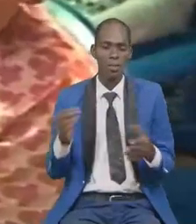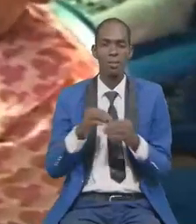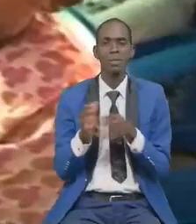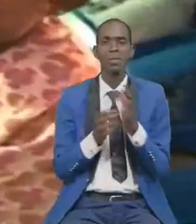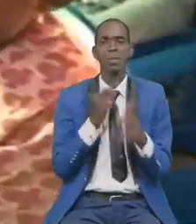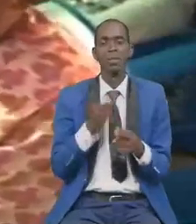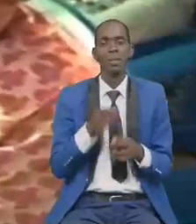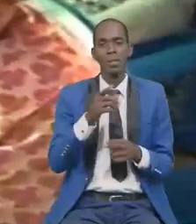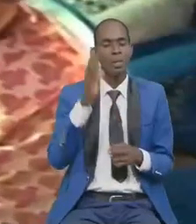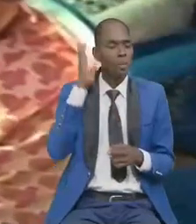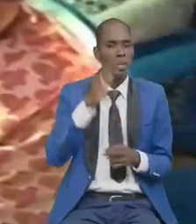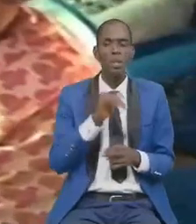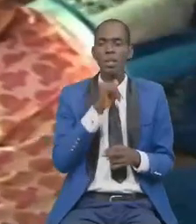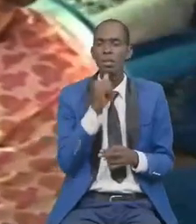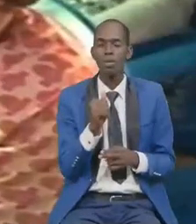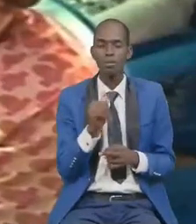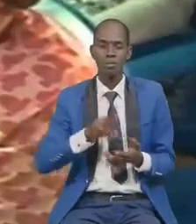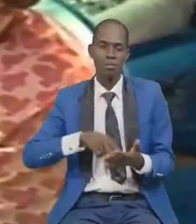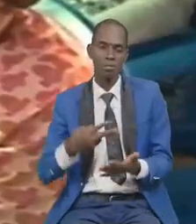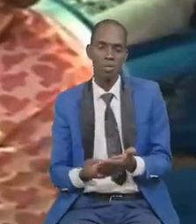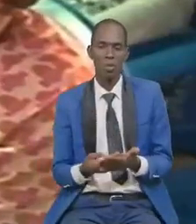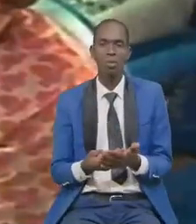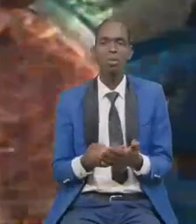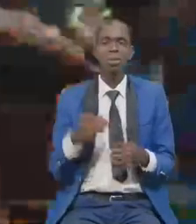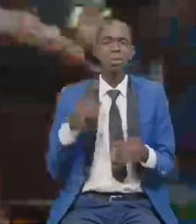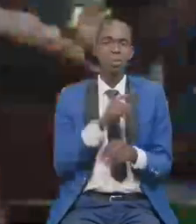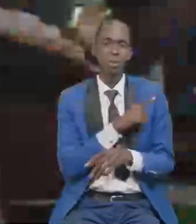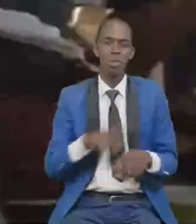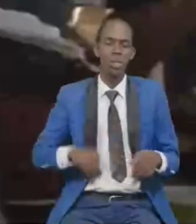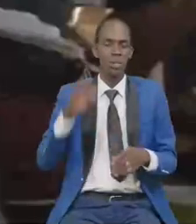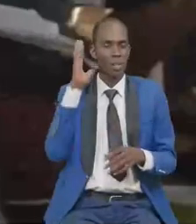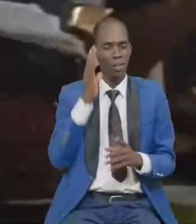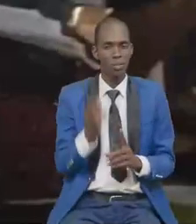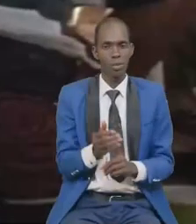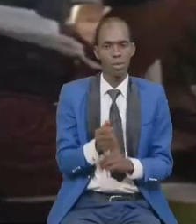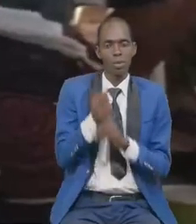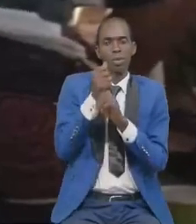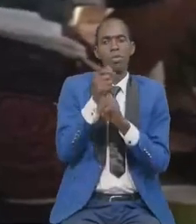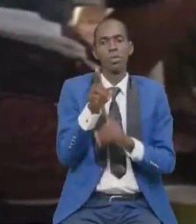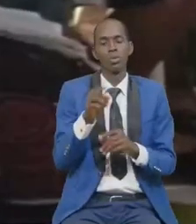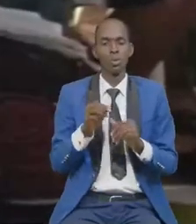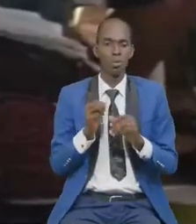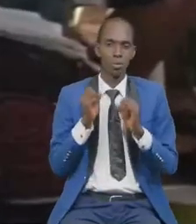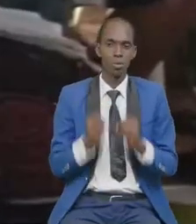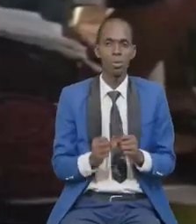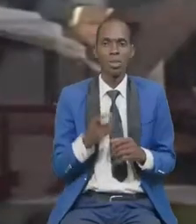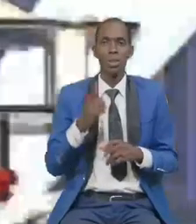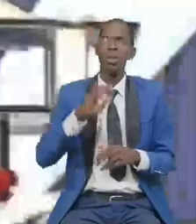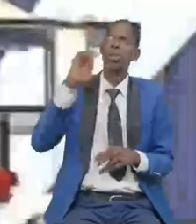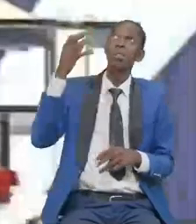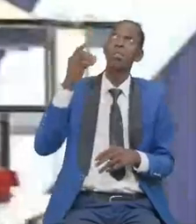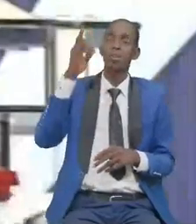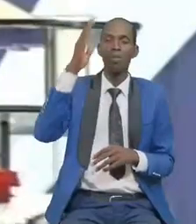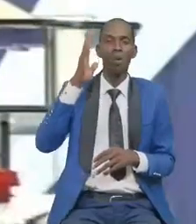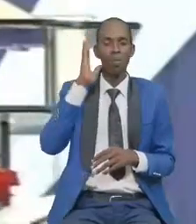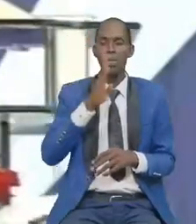pas chanceler. Dieu va vous soutenir. La grâce de Dieu sera suffisante pour vous au nom de